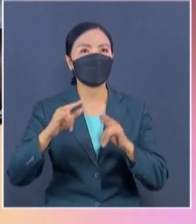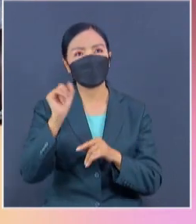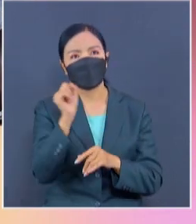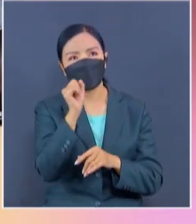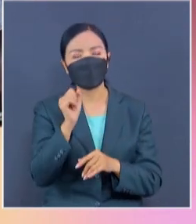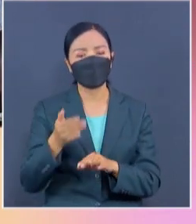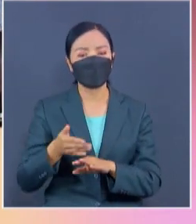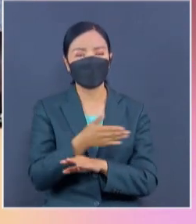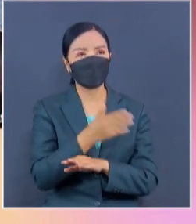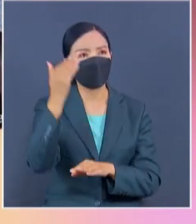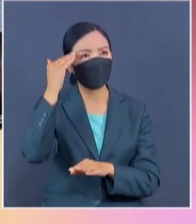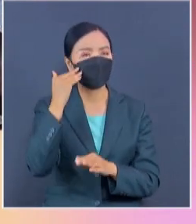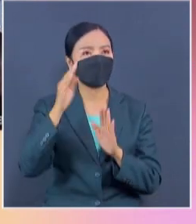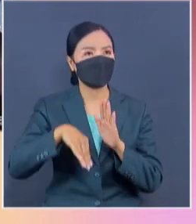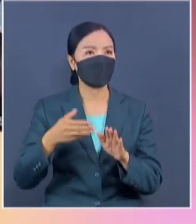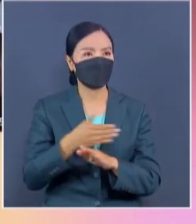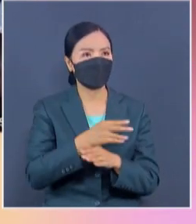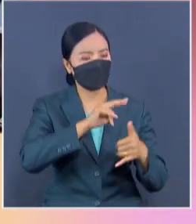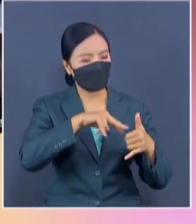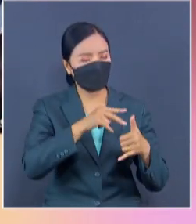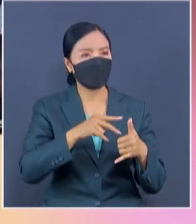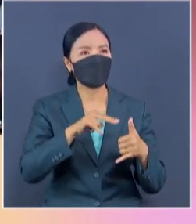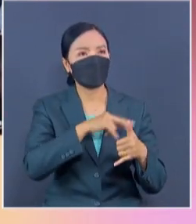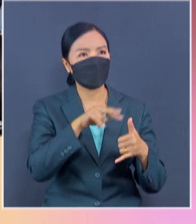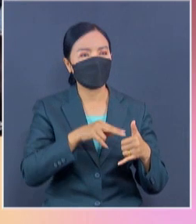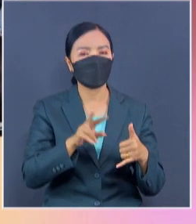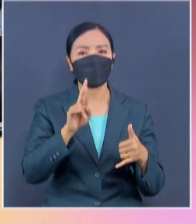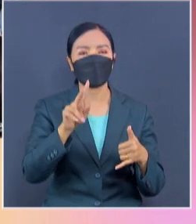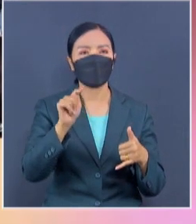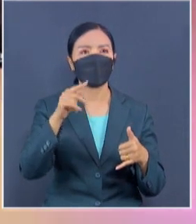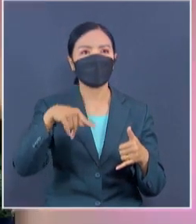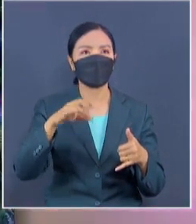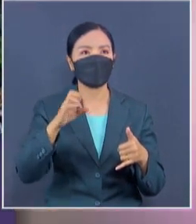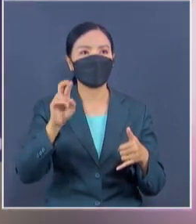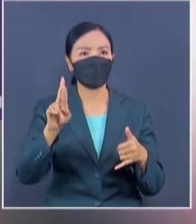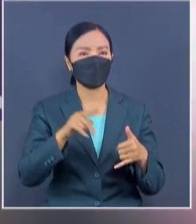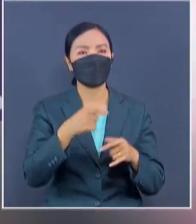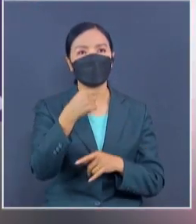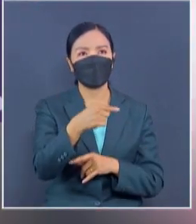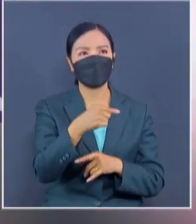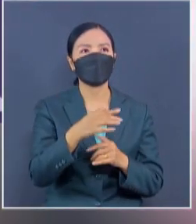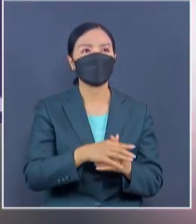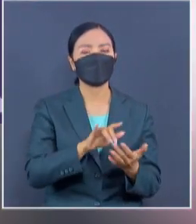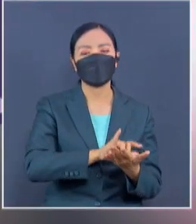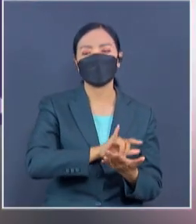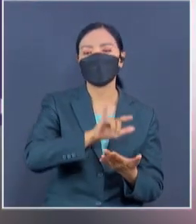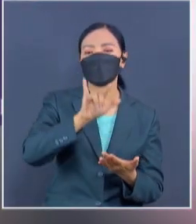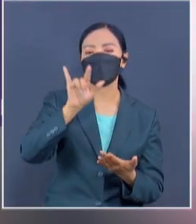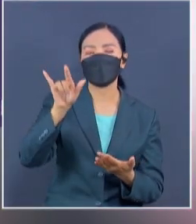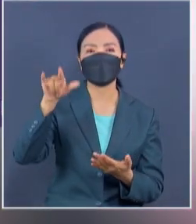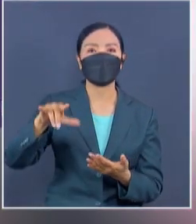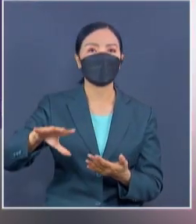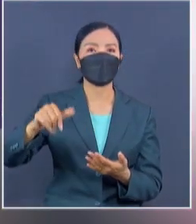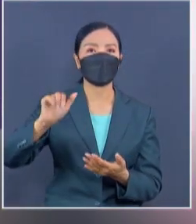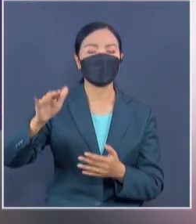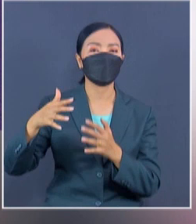จะเดินทางออกจากเกาหลีใต้ผลการตรวจโควิด-19 แบบ RT-PCR ของจองกุ๊กออกมาเป็นลบแต่หลังจากที่ได้เดินทางถึงเมืองลาส